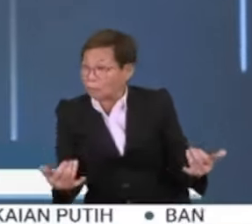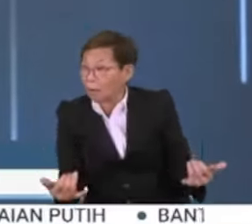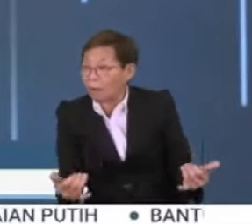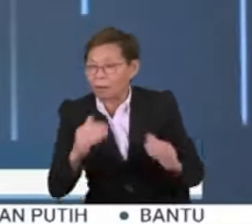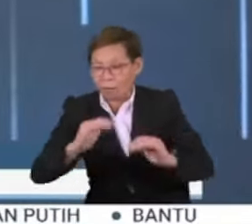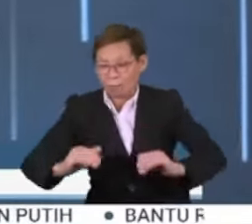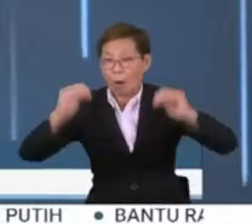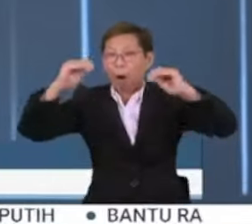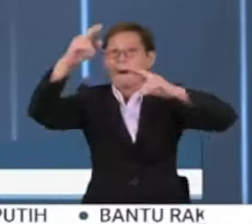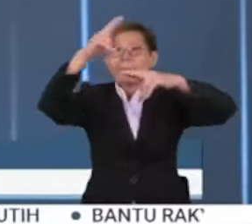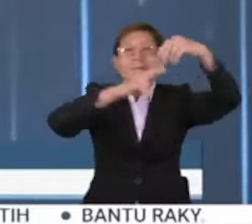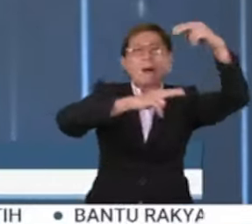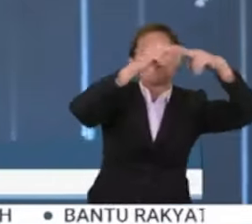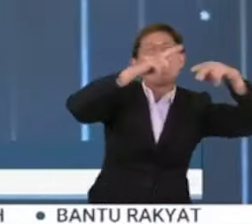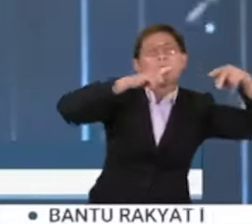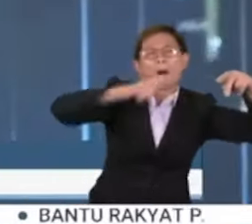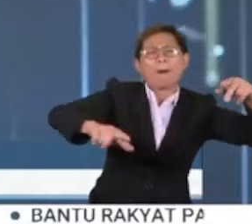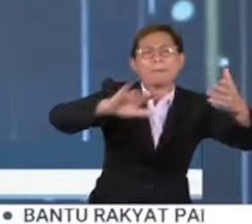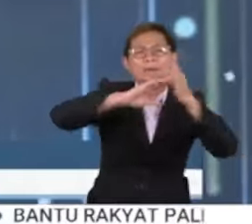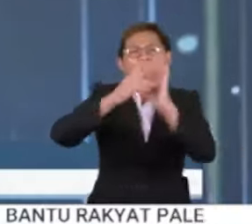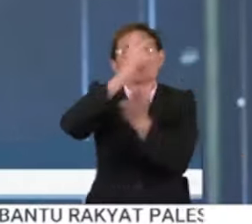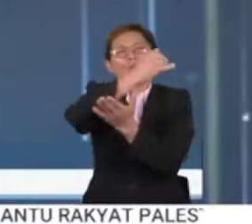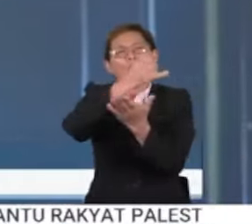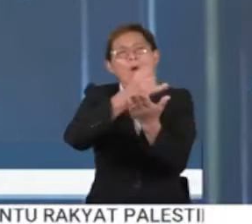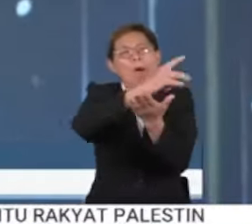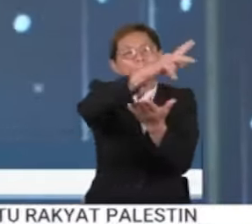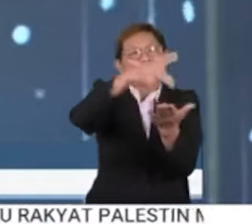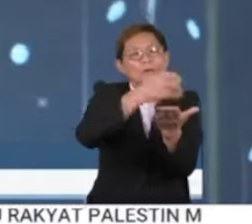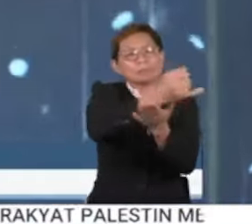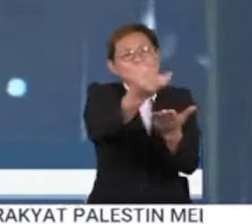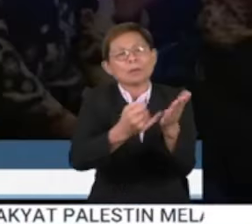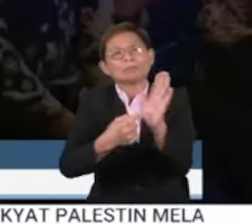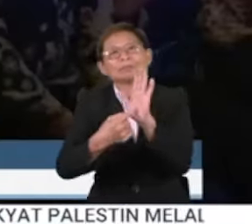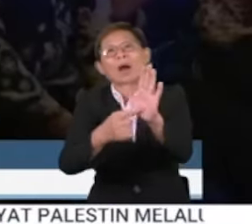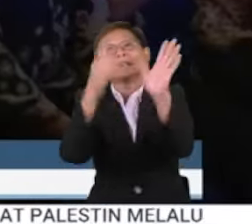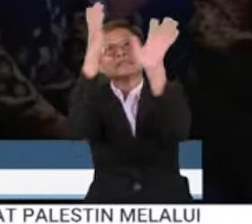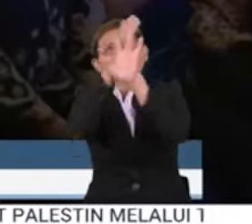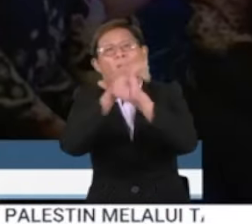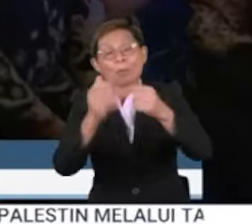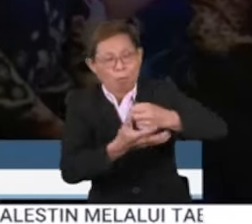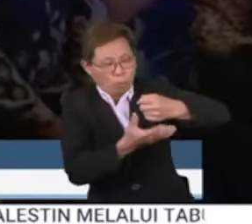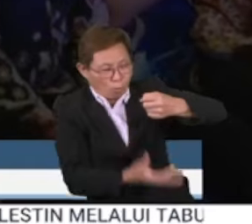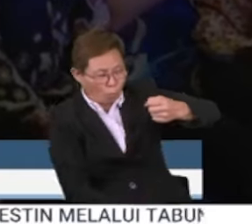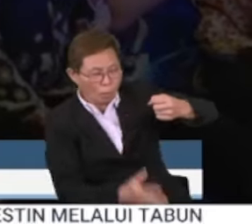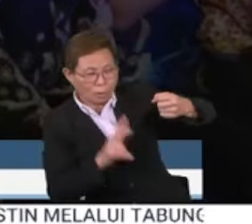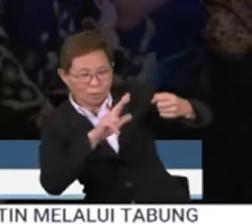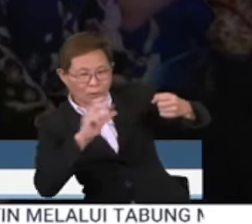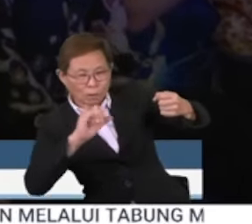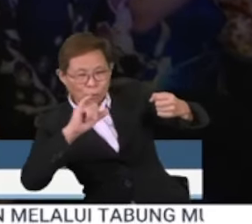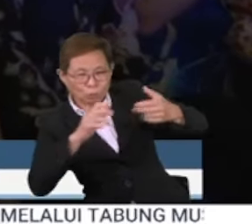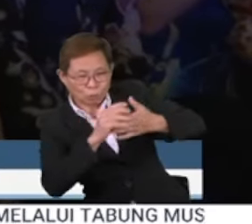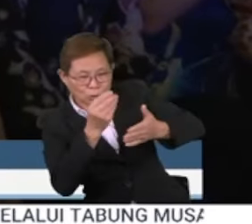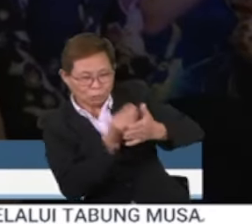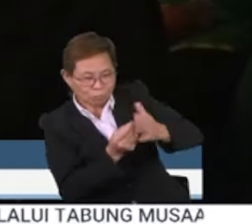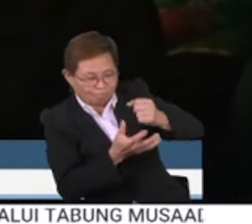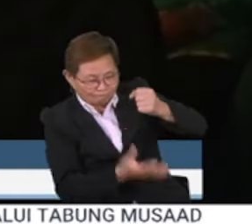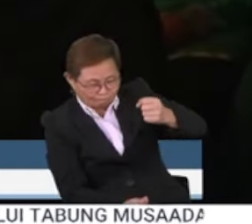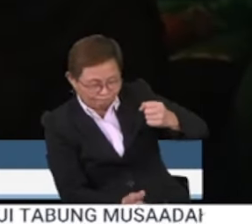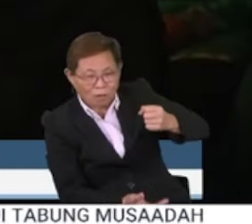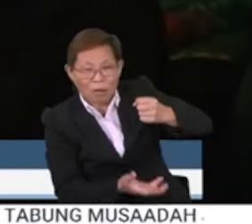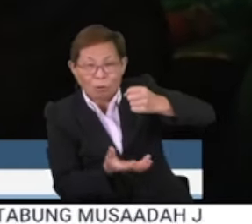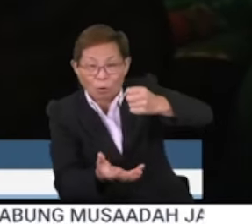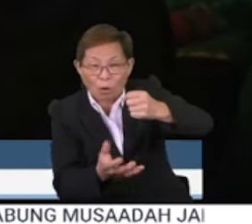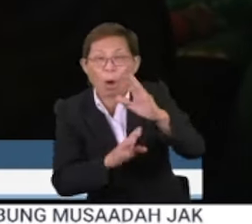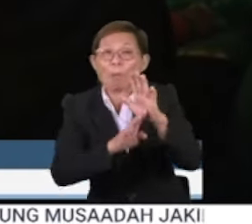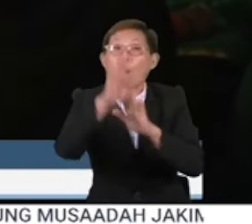adalah menaik taraf bangunan Dun Lama menjadi pusat seni persembahan Sarawak dengan peruntukan hampir RM300 juta. Dijangka